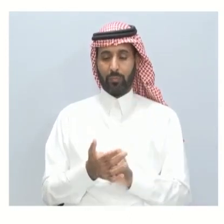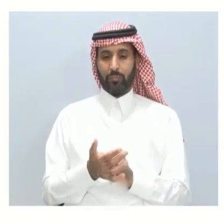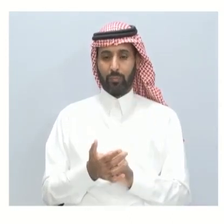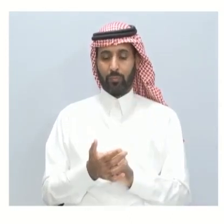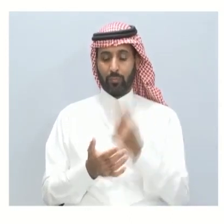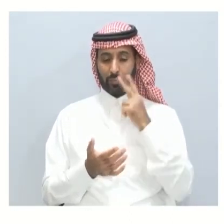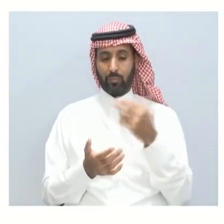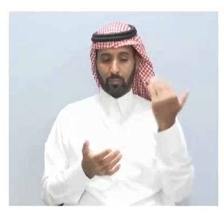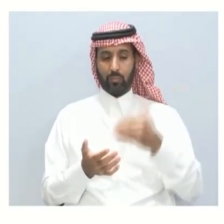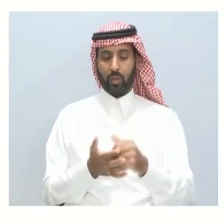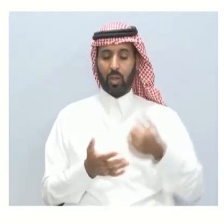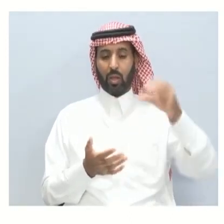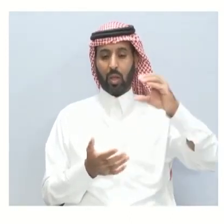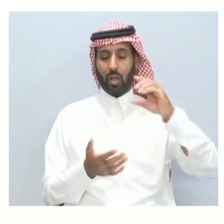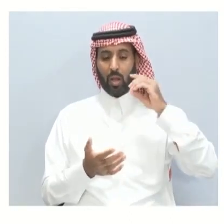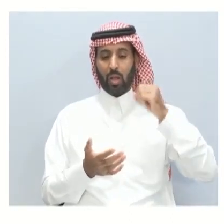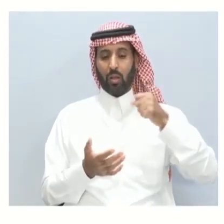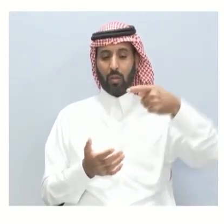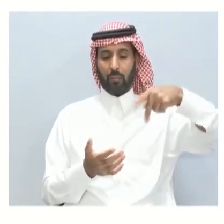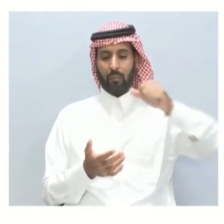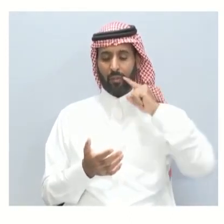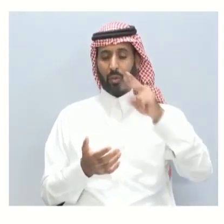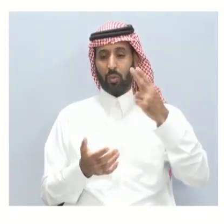لاحظ معي في الفوسفورت